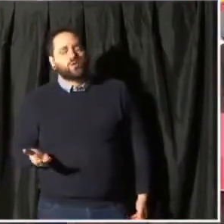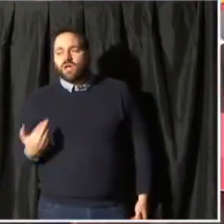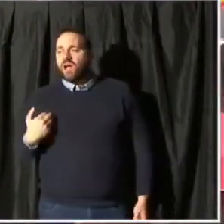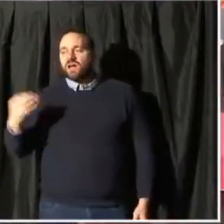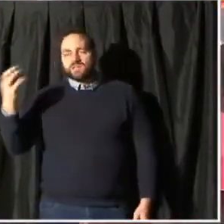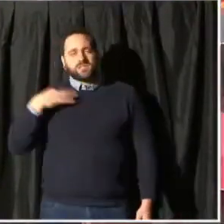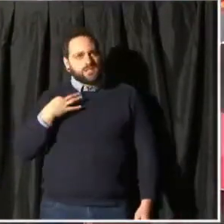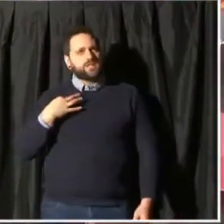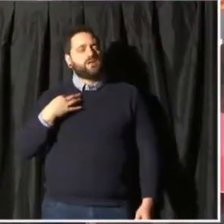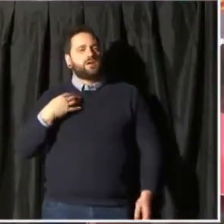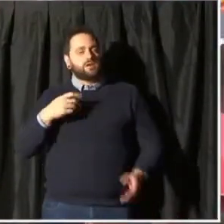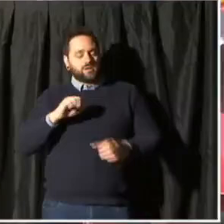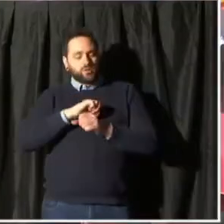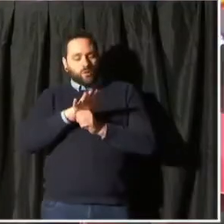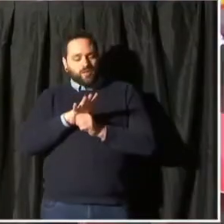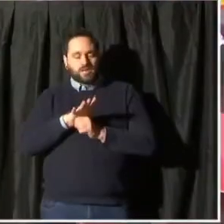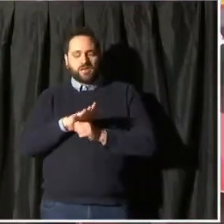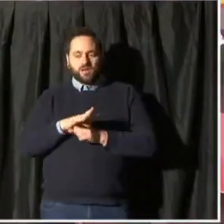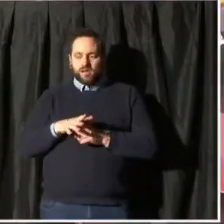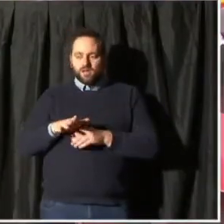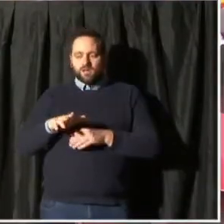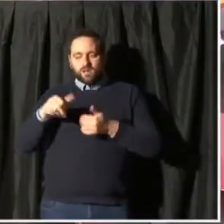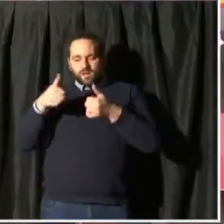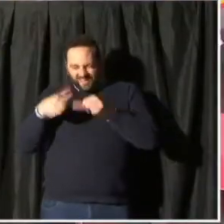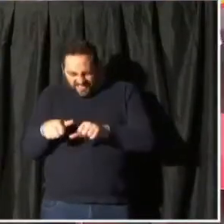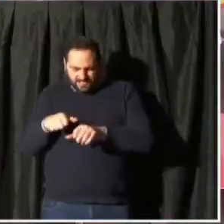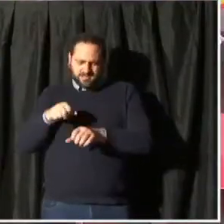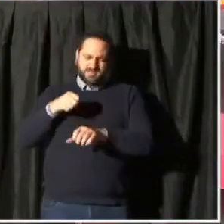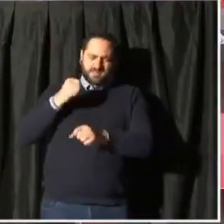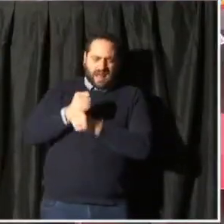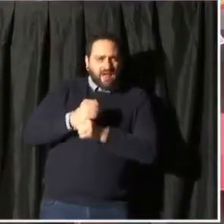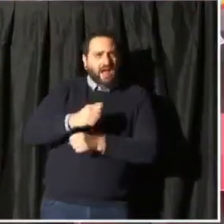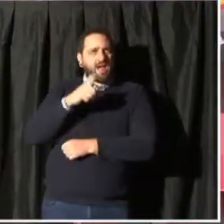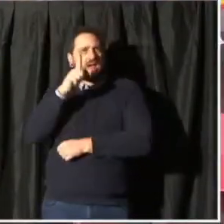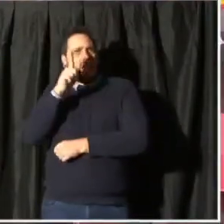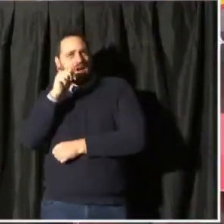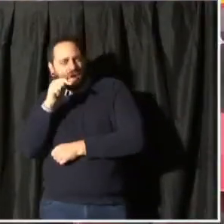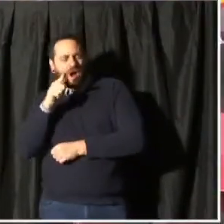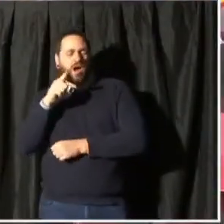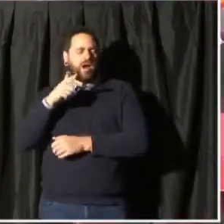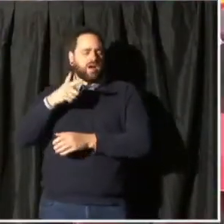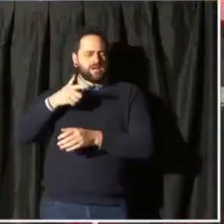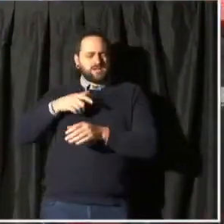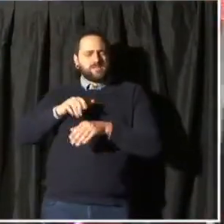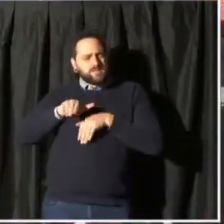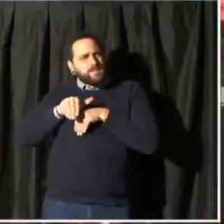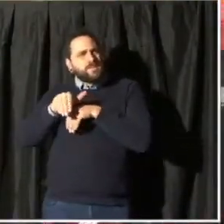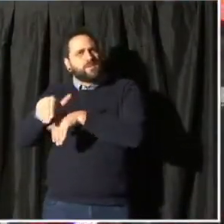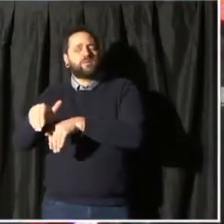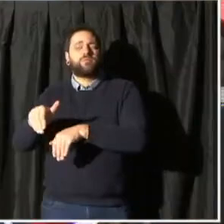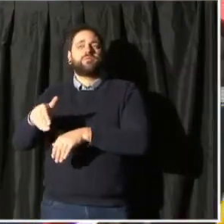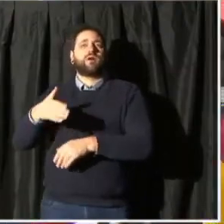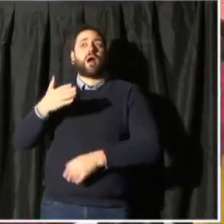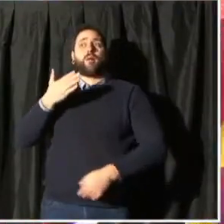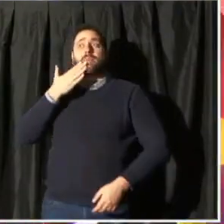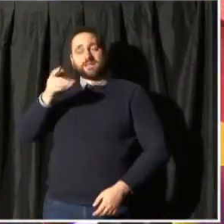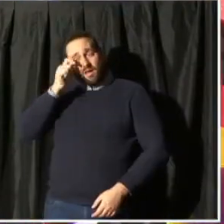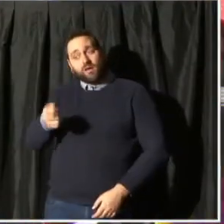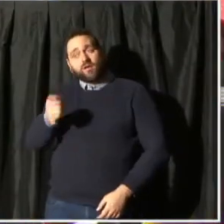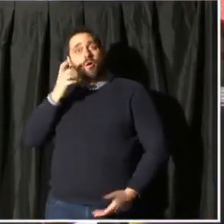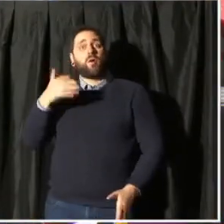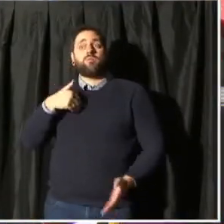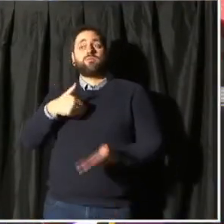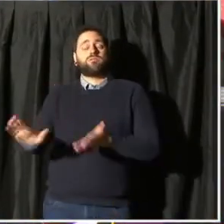même sur le front et c'est comme ça qu'on vous remercie quoi tout à fait et maintenant on nous dit si vous n'êtes pas d'accord vous